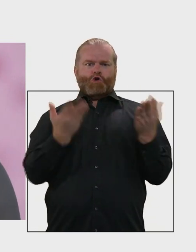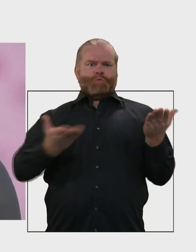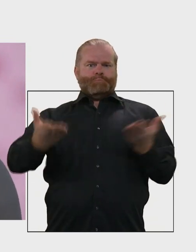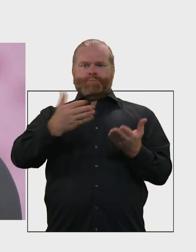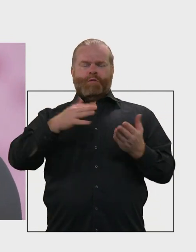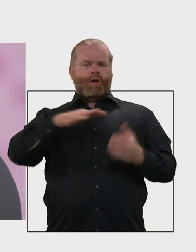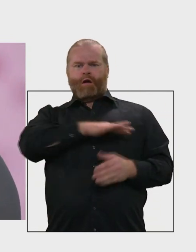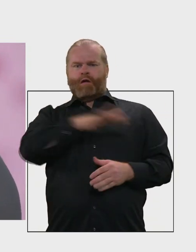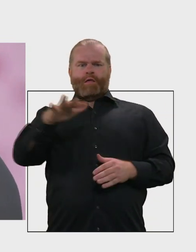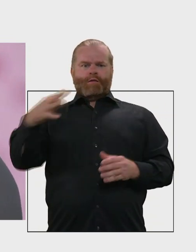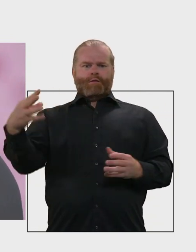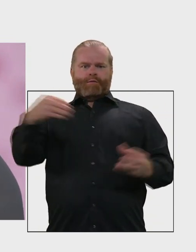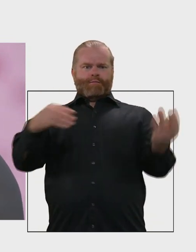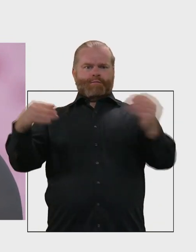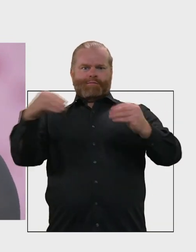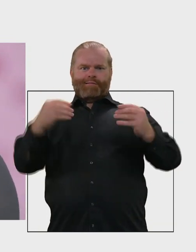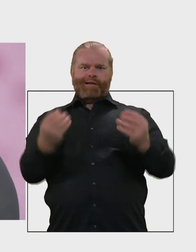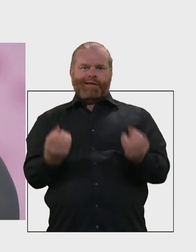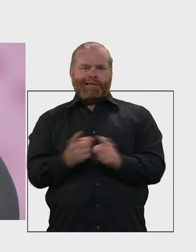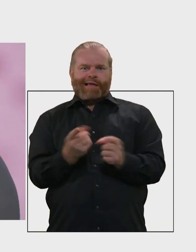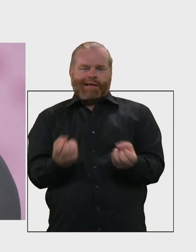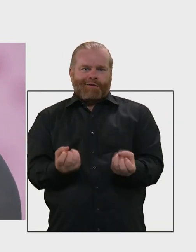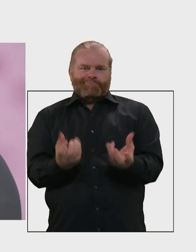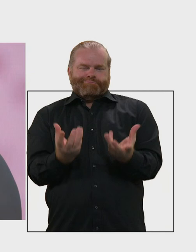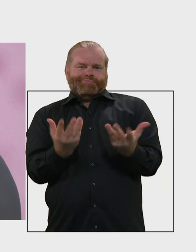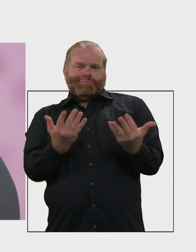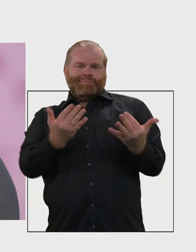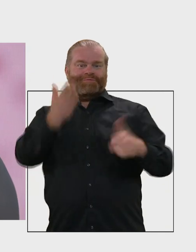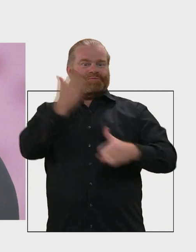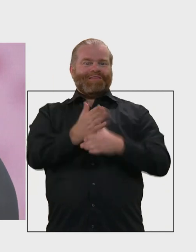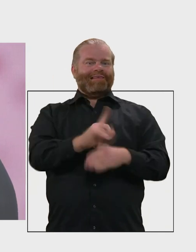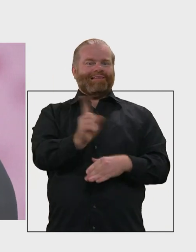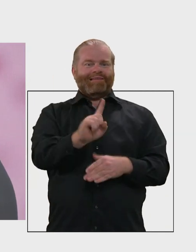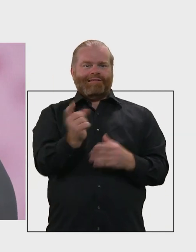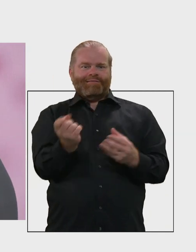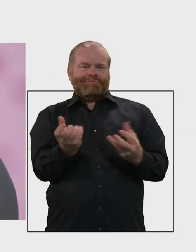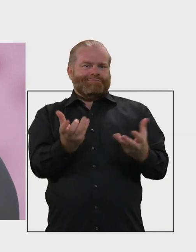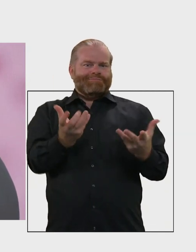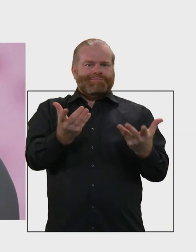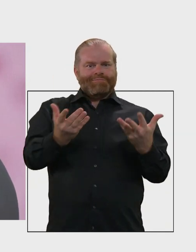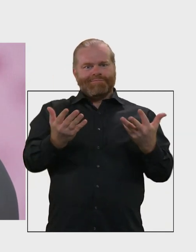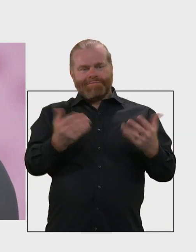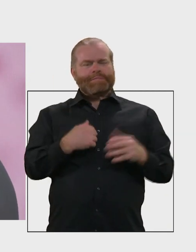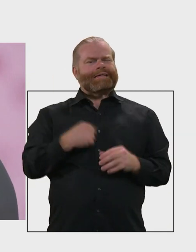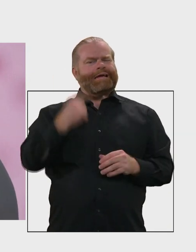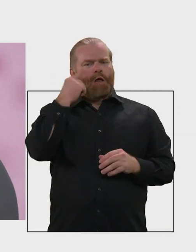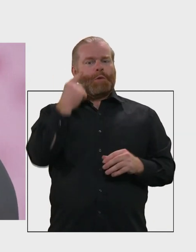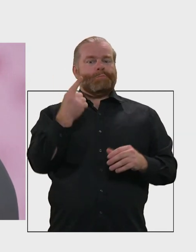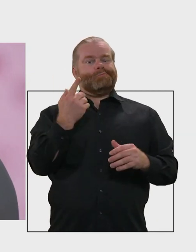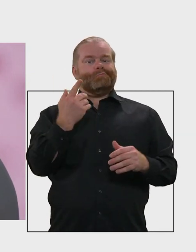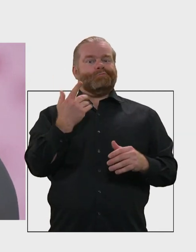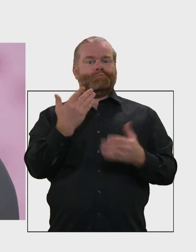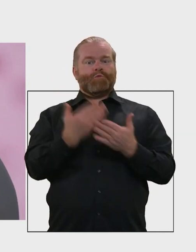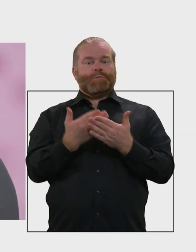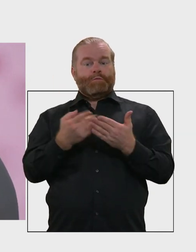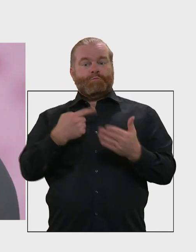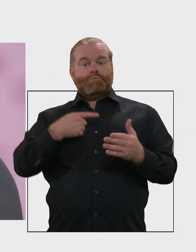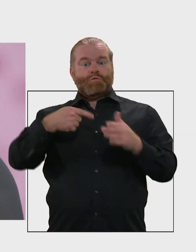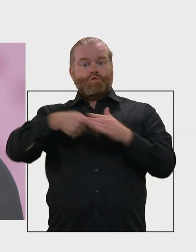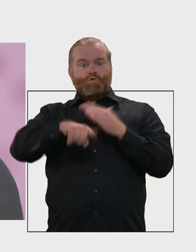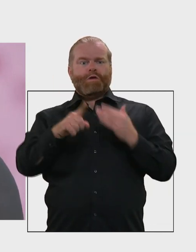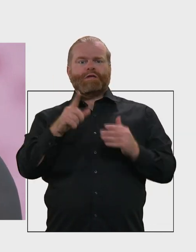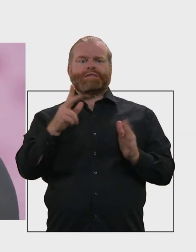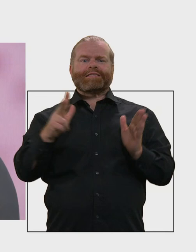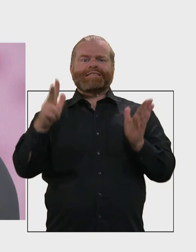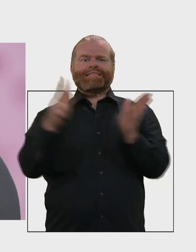glaube aber, dass wir eben zum Beispiel durch eine Zertifizierung Reisen für alle, das ist von den Bundesministerien angeregt worden. Also